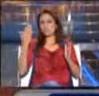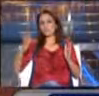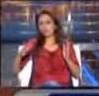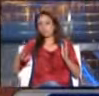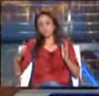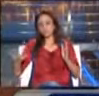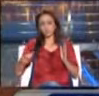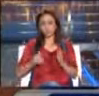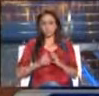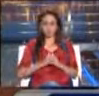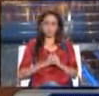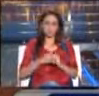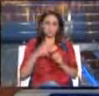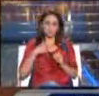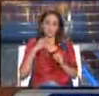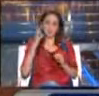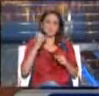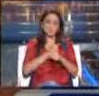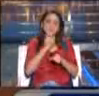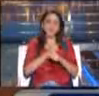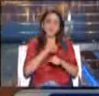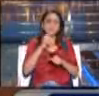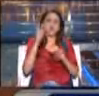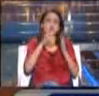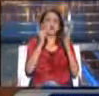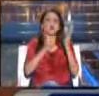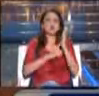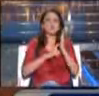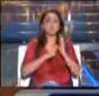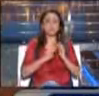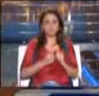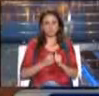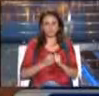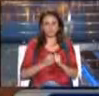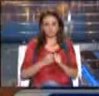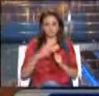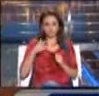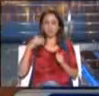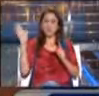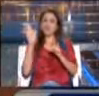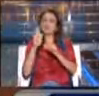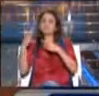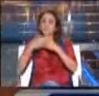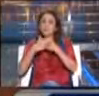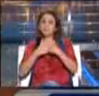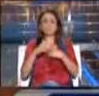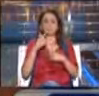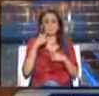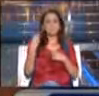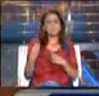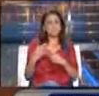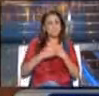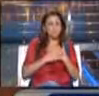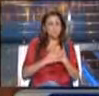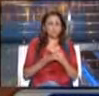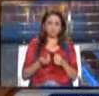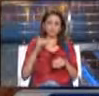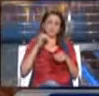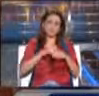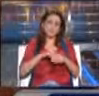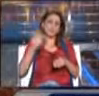ابدا ان انا ما نفذش القانون او ما فعلش القانون عشان خاطر بس ايه اطبطب على الناس، عشان خاطر بالراحه شويه، عشان خاطر في